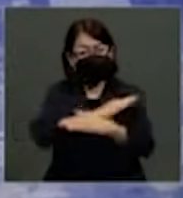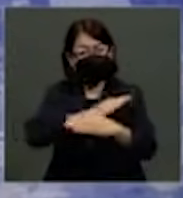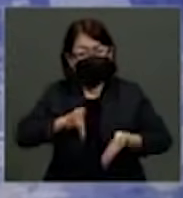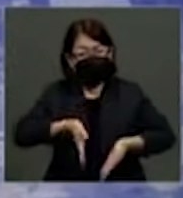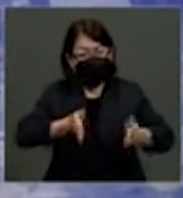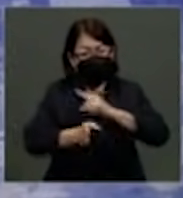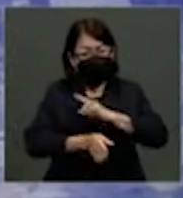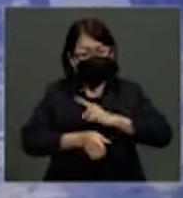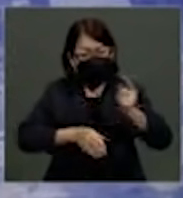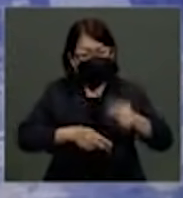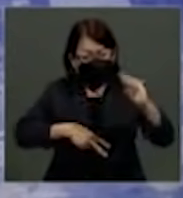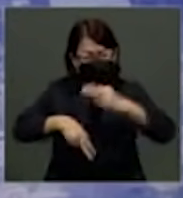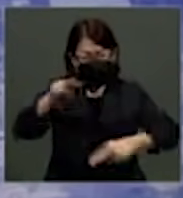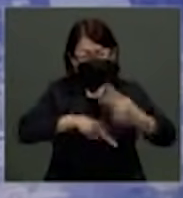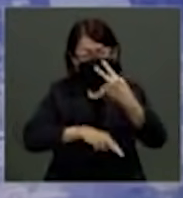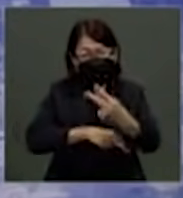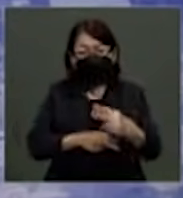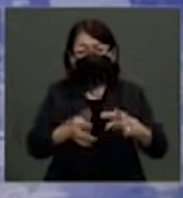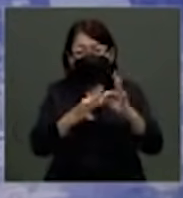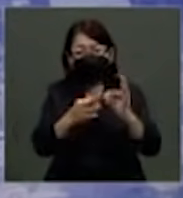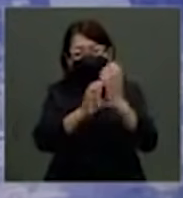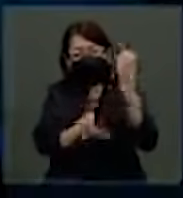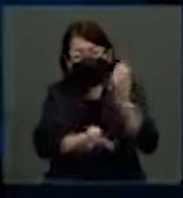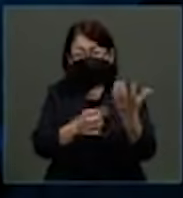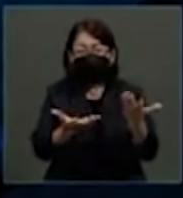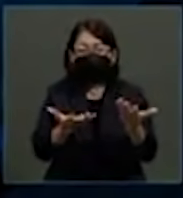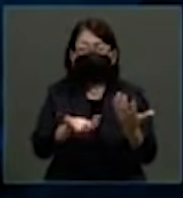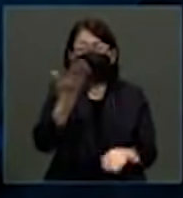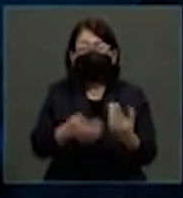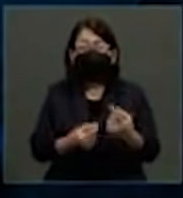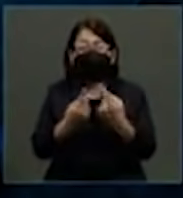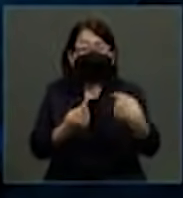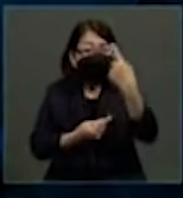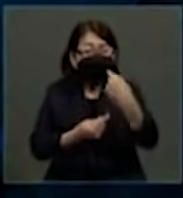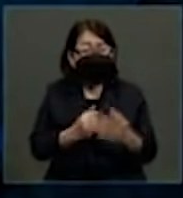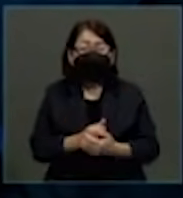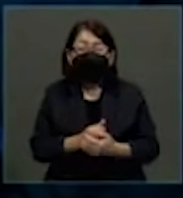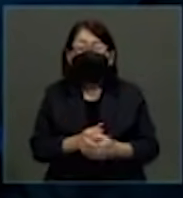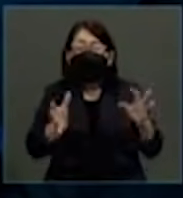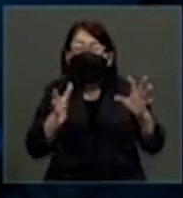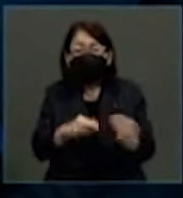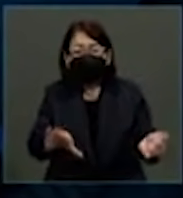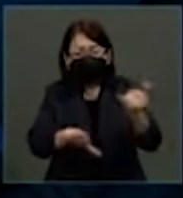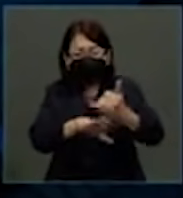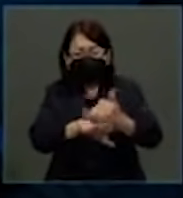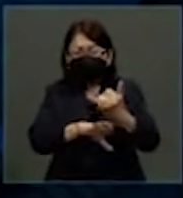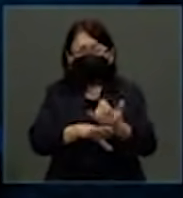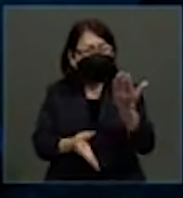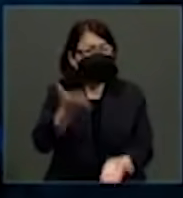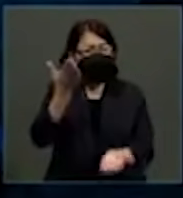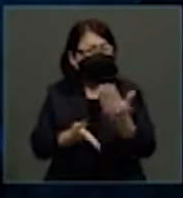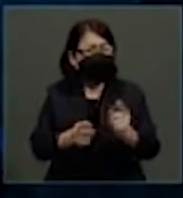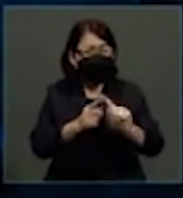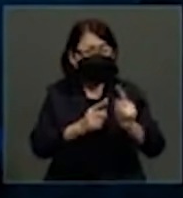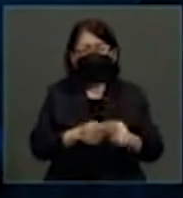ขนส่งสาธารณะให้กระทรวงคมนาคมหรือหน่วยงานที่รับผิดชอบต รวจสอบและกำกับดูแลการให้บริการขนส่